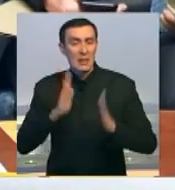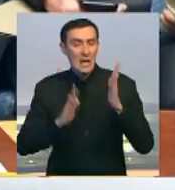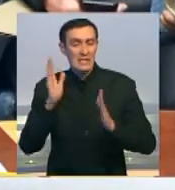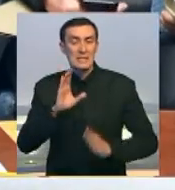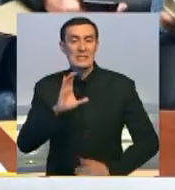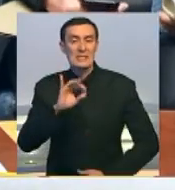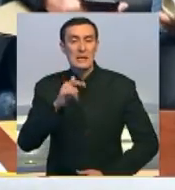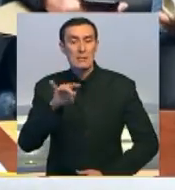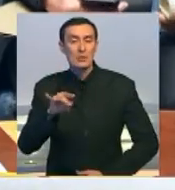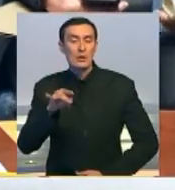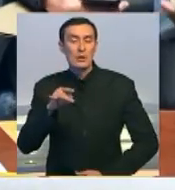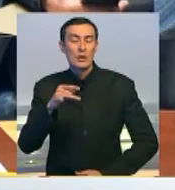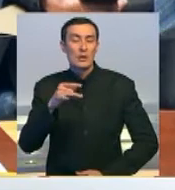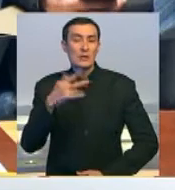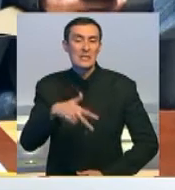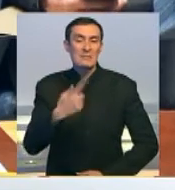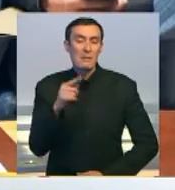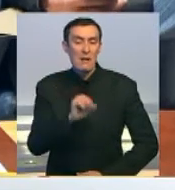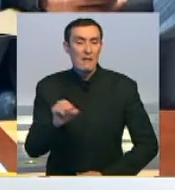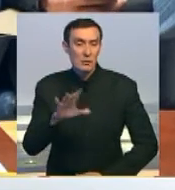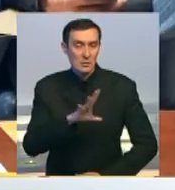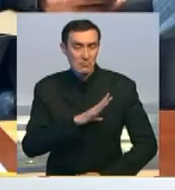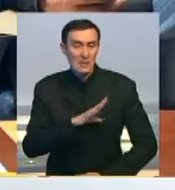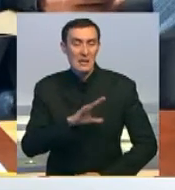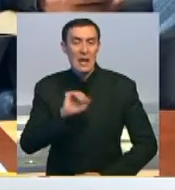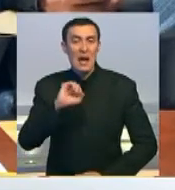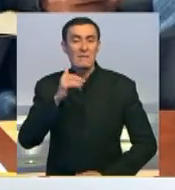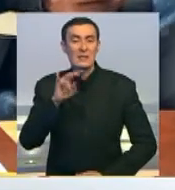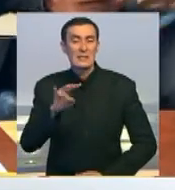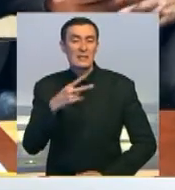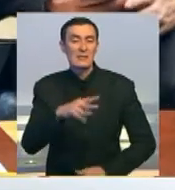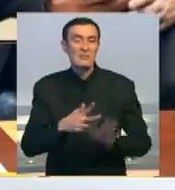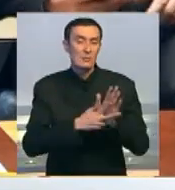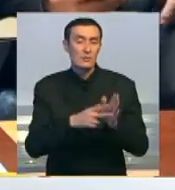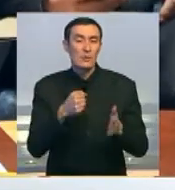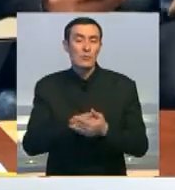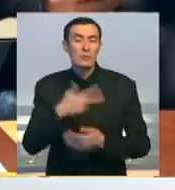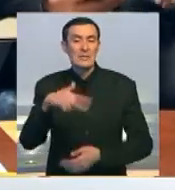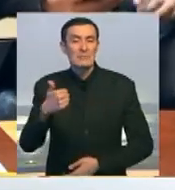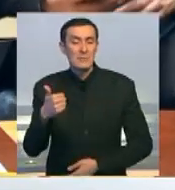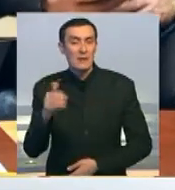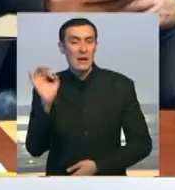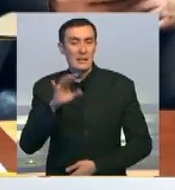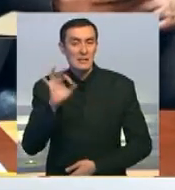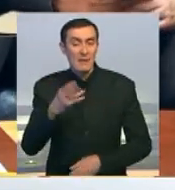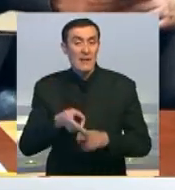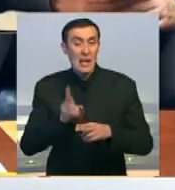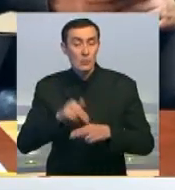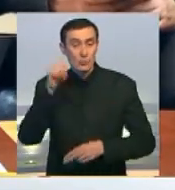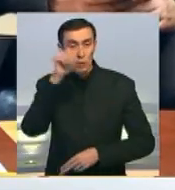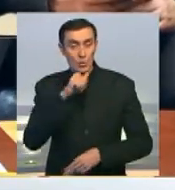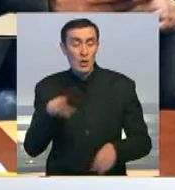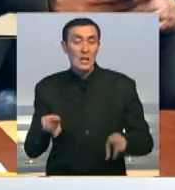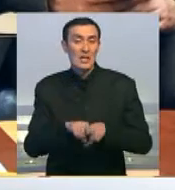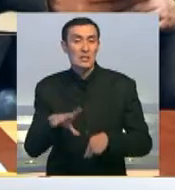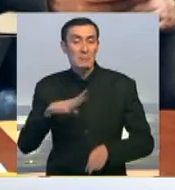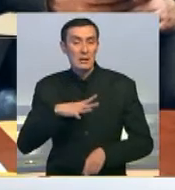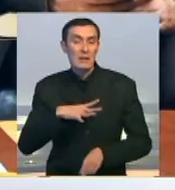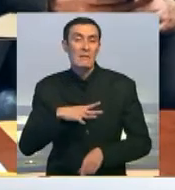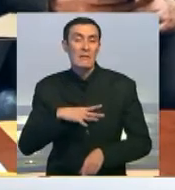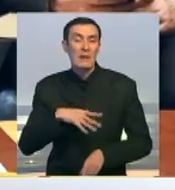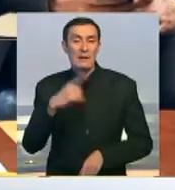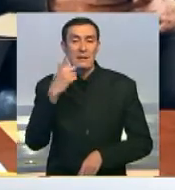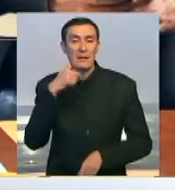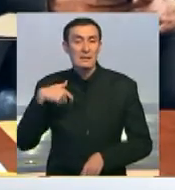с 28 по 31 августа и Афганистан с 28 по 31 октября этого года, а также побывал в